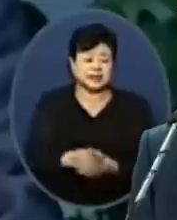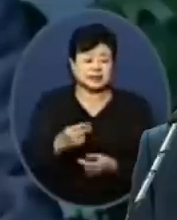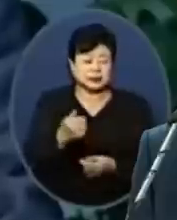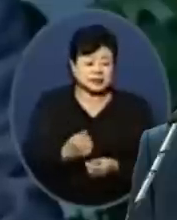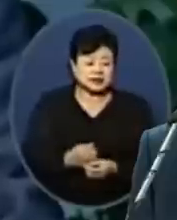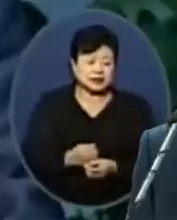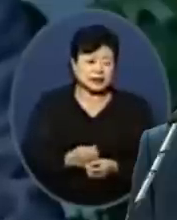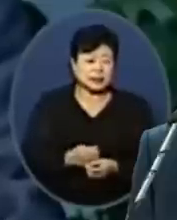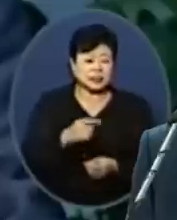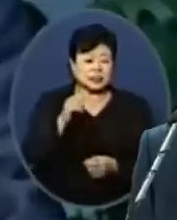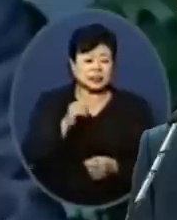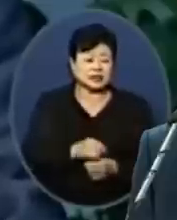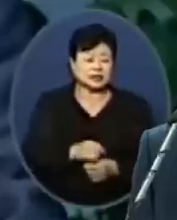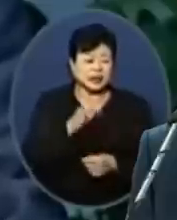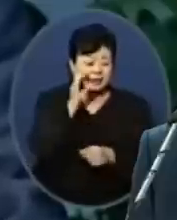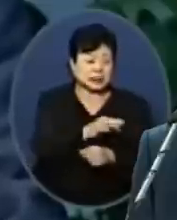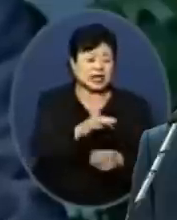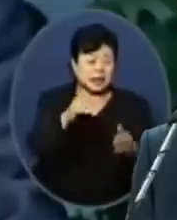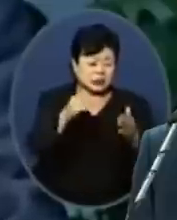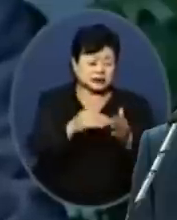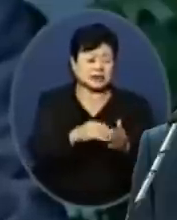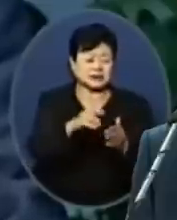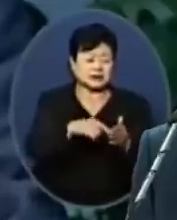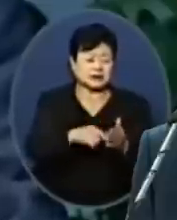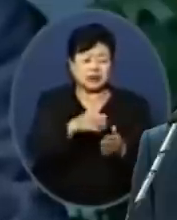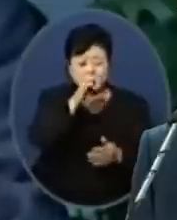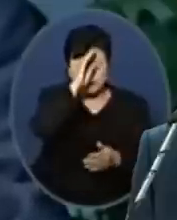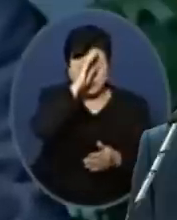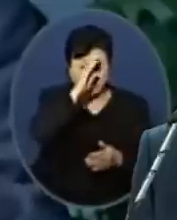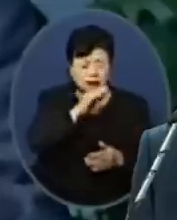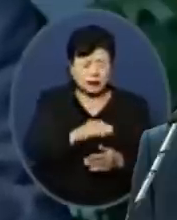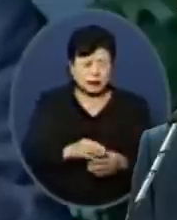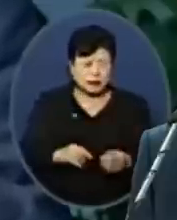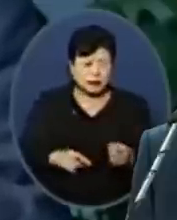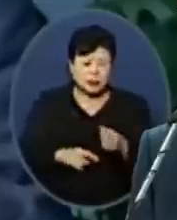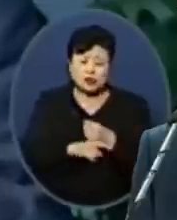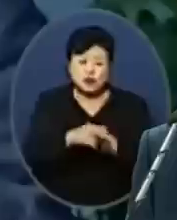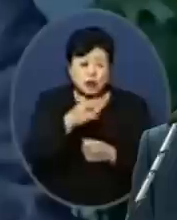전에 대가를 다 지불해버리고 여러분은 병앓을 이유가 없습니다.